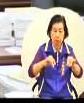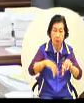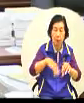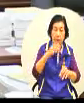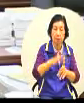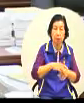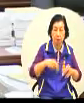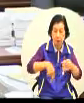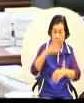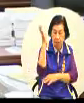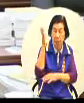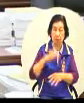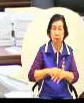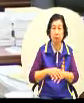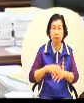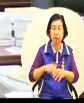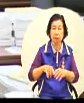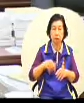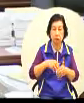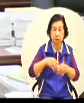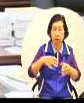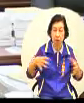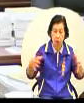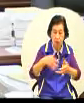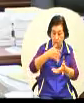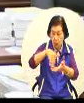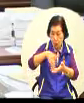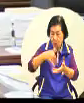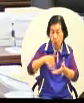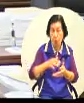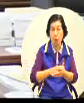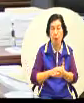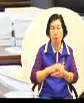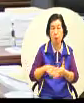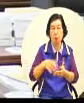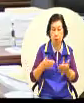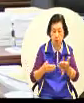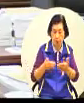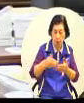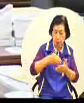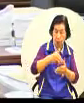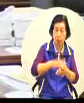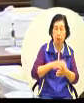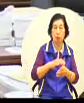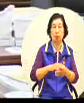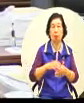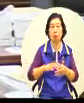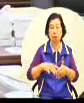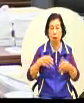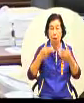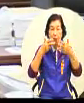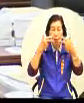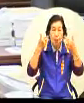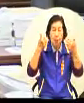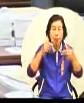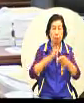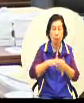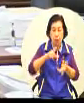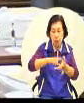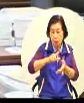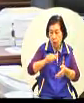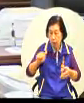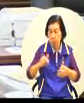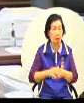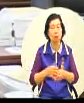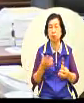是融尾合销，而有没有真正的提升我们原乡的产业，并没有。